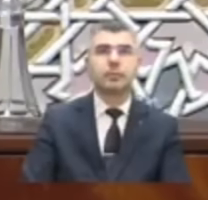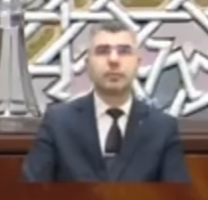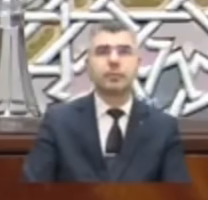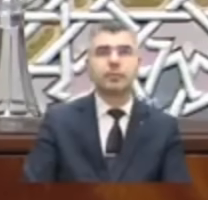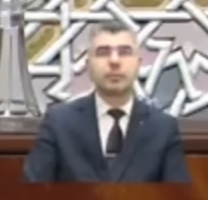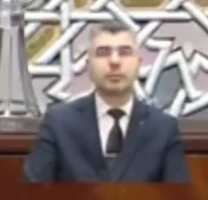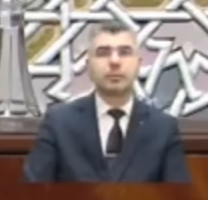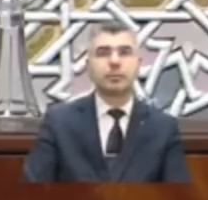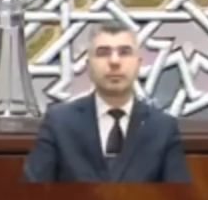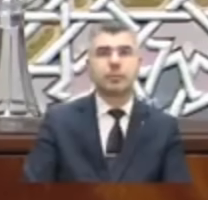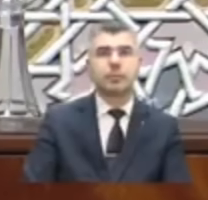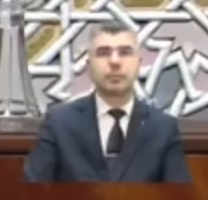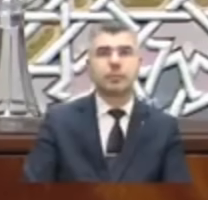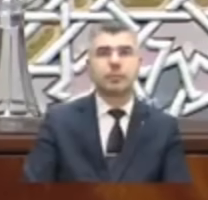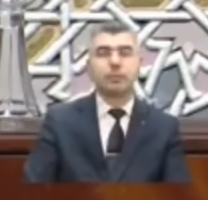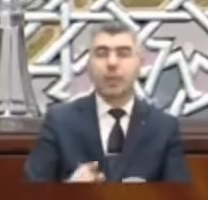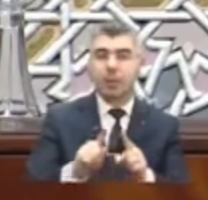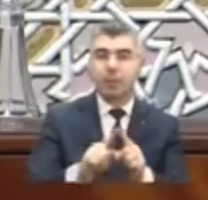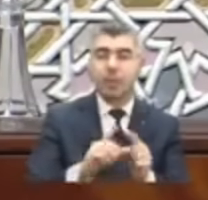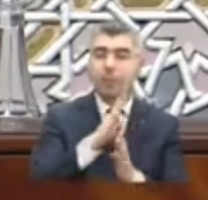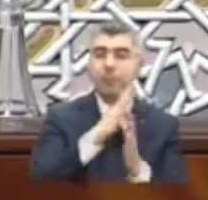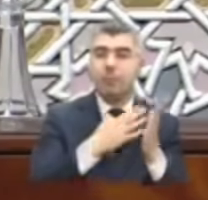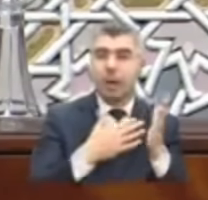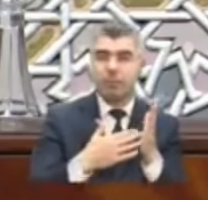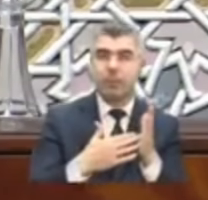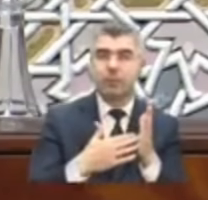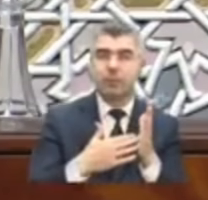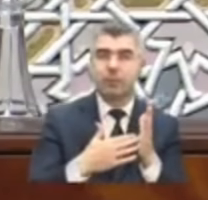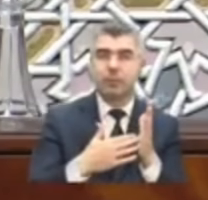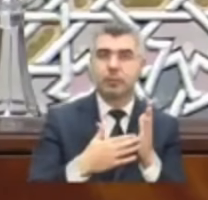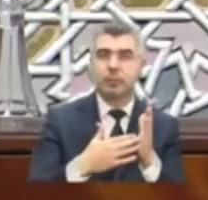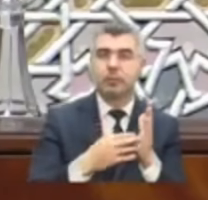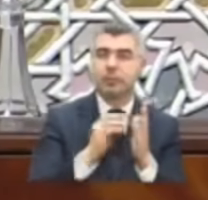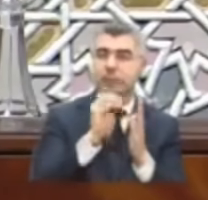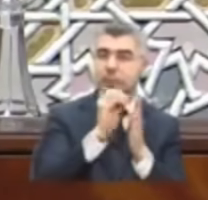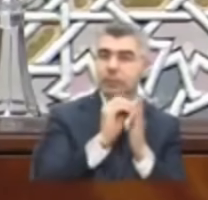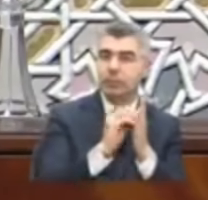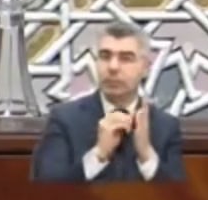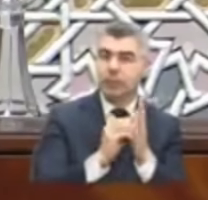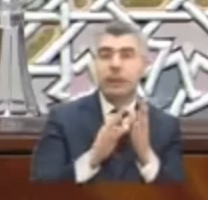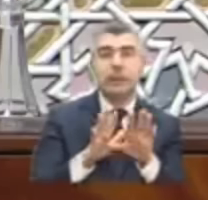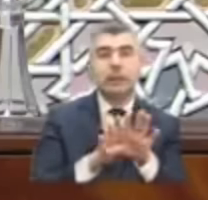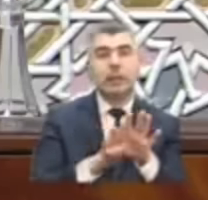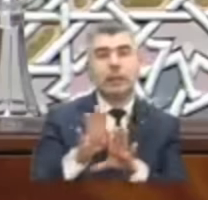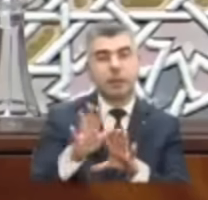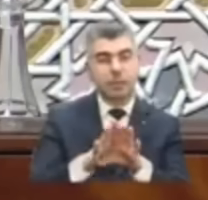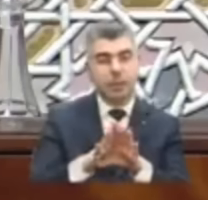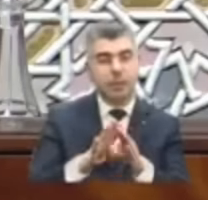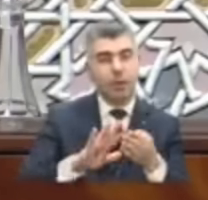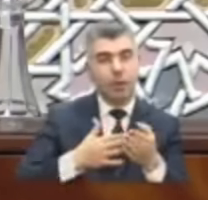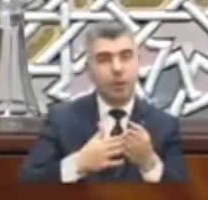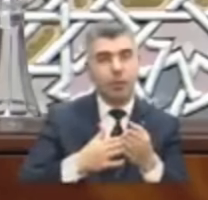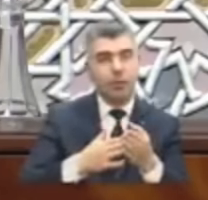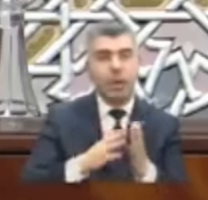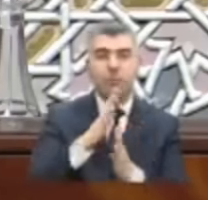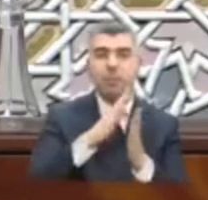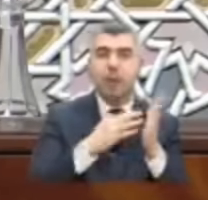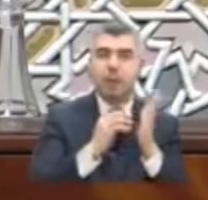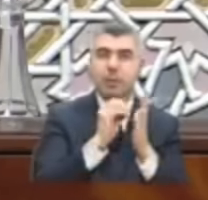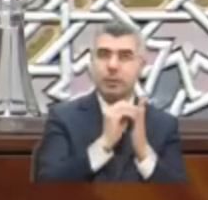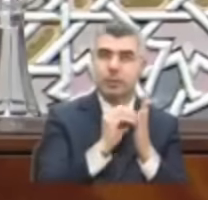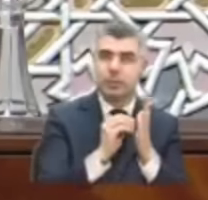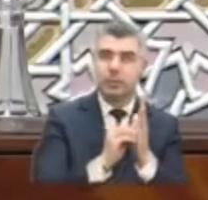لا شوف ك برنامج والمساطر ديال التدبير ديال الجلسات هو حسب برنامج انا